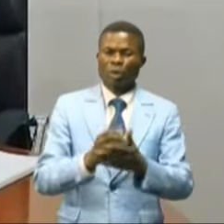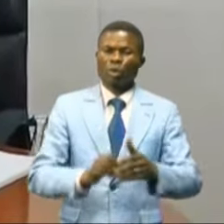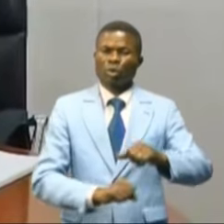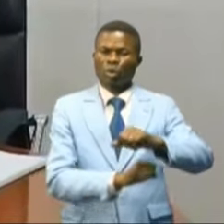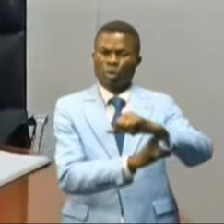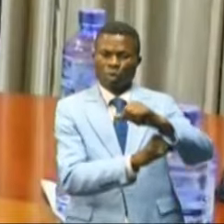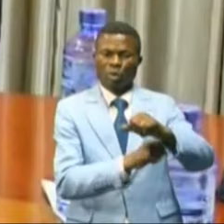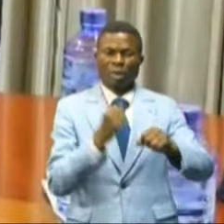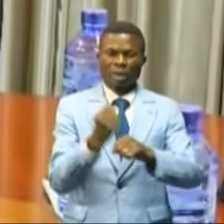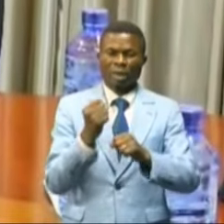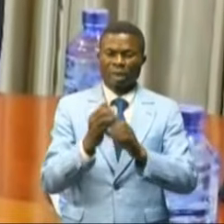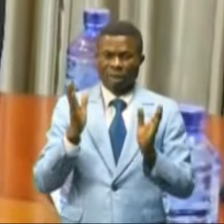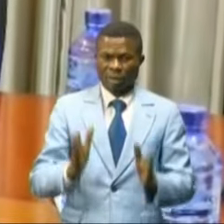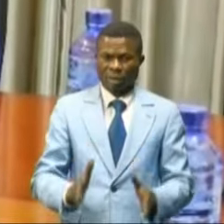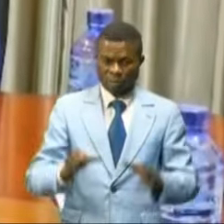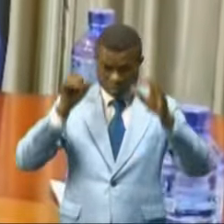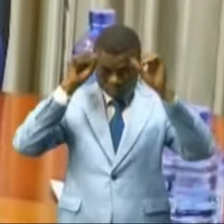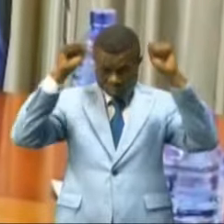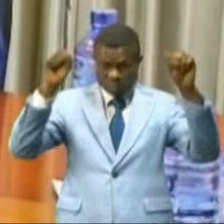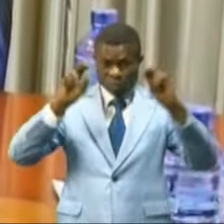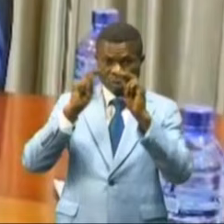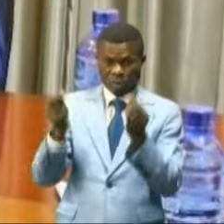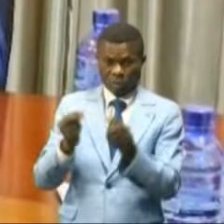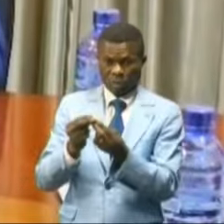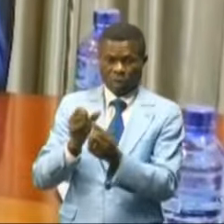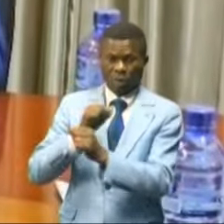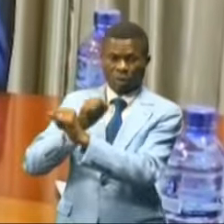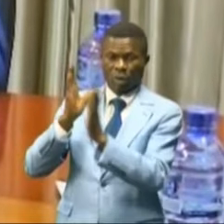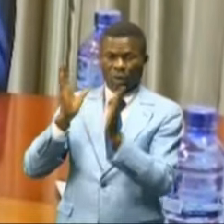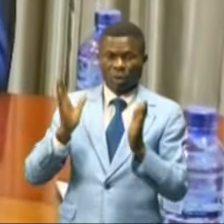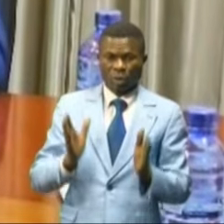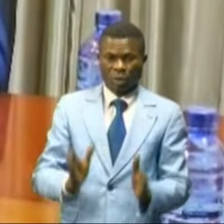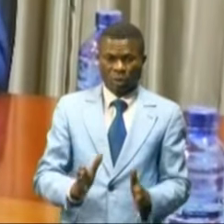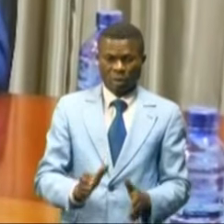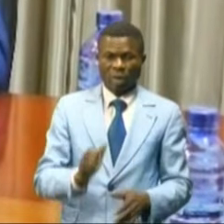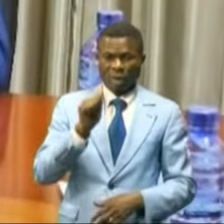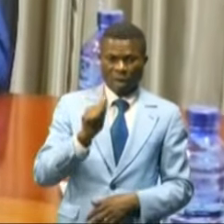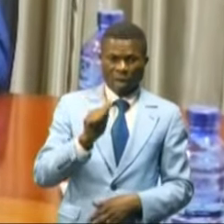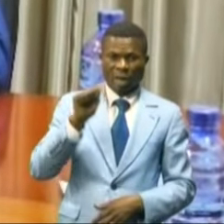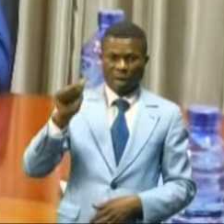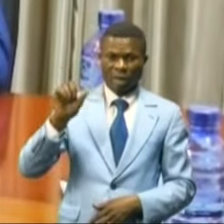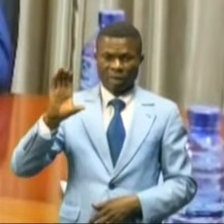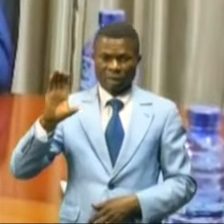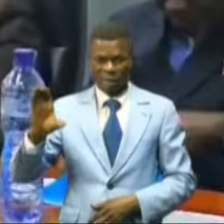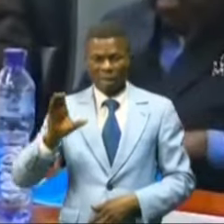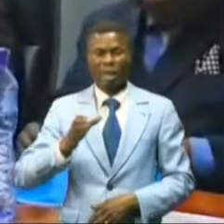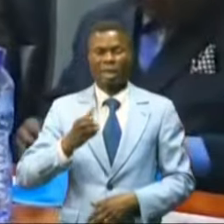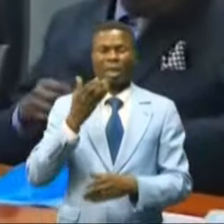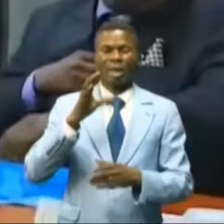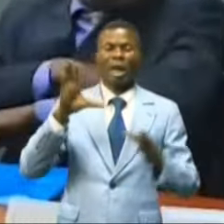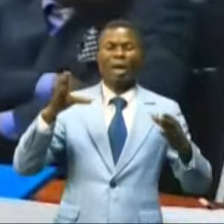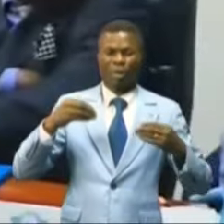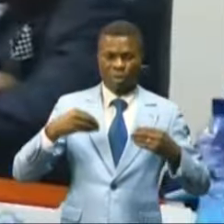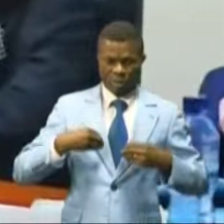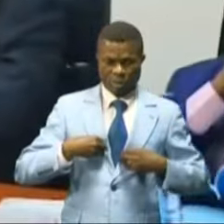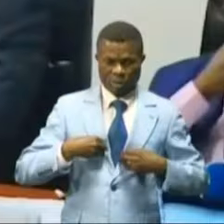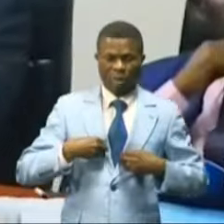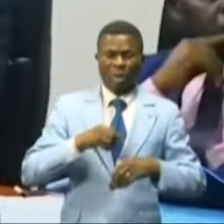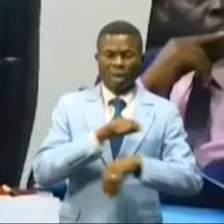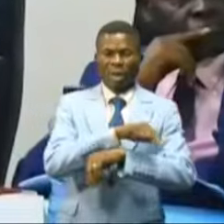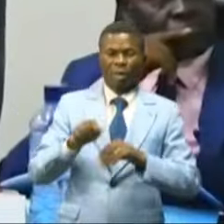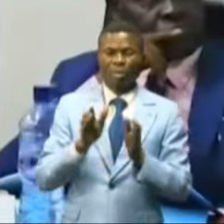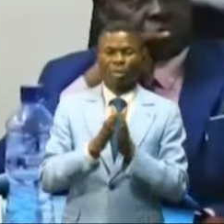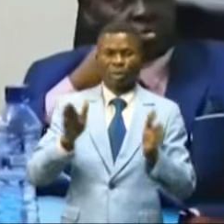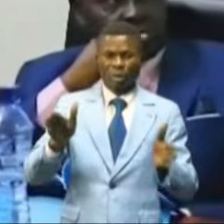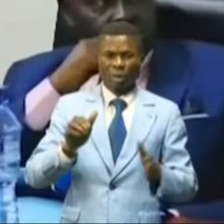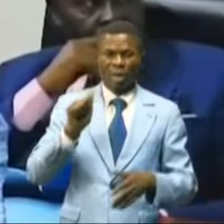des travailleurs. Le président de la délégation de l'intersyndicale de l'AAC a exprimé sa reconnaissance envers la direction générale